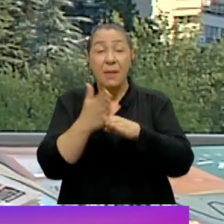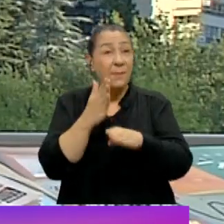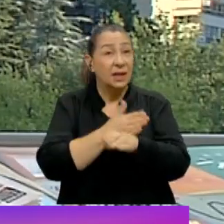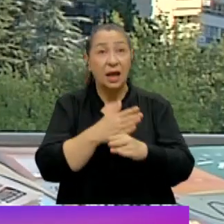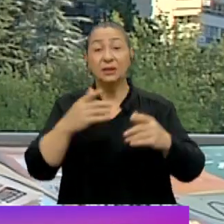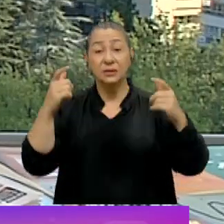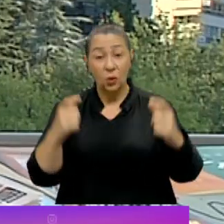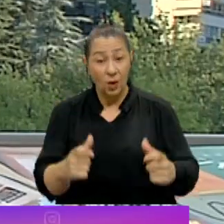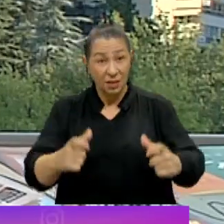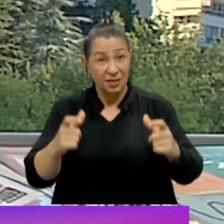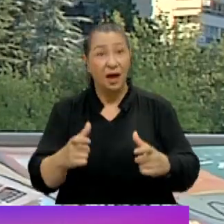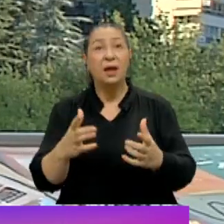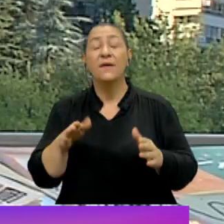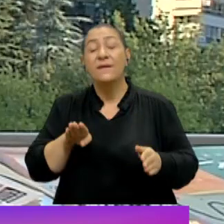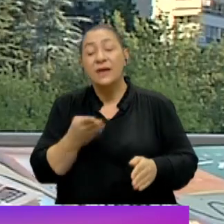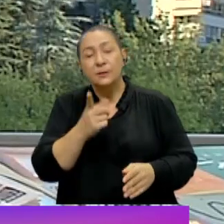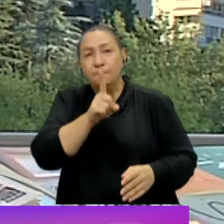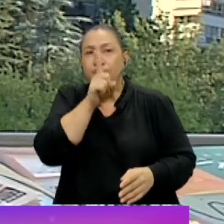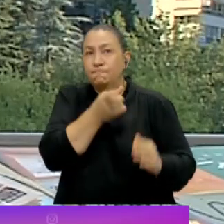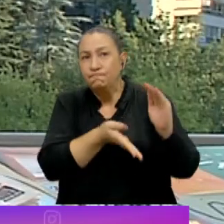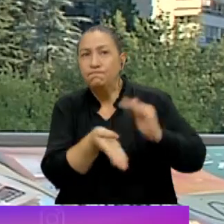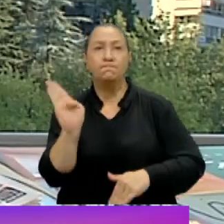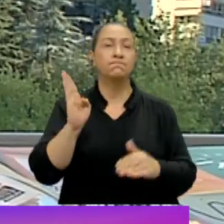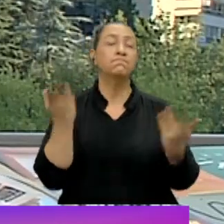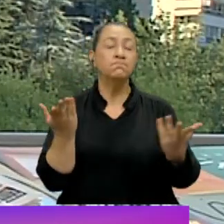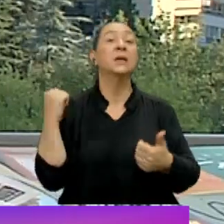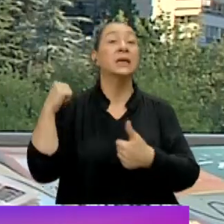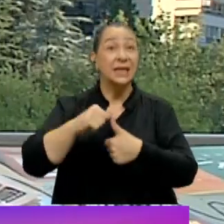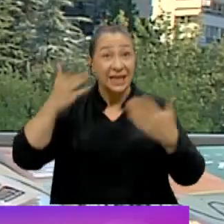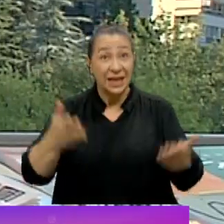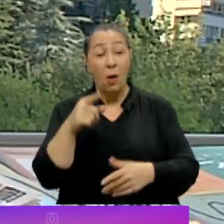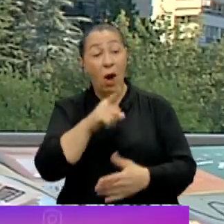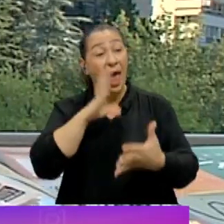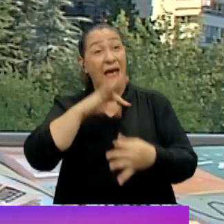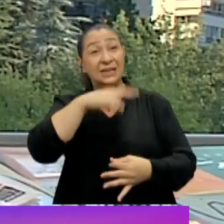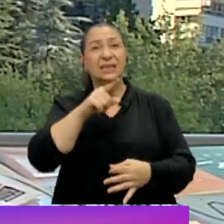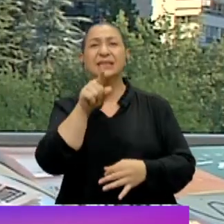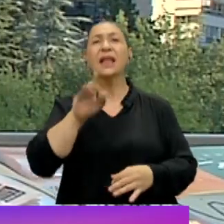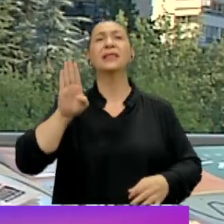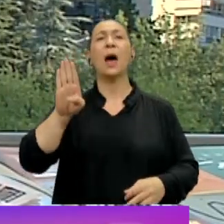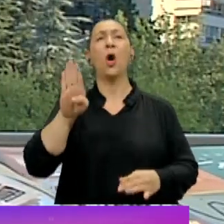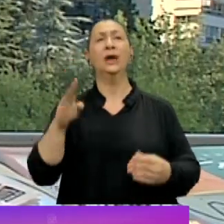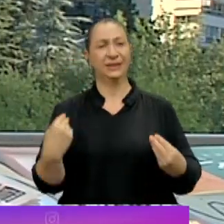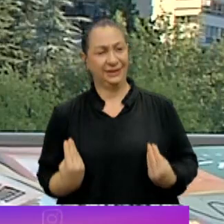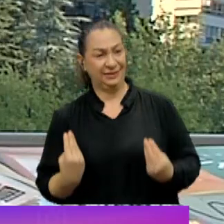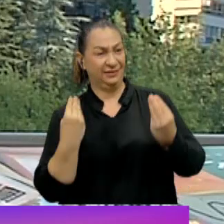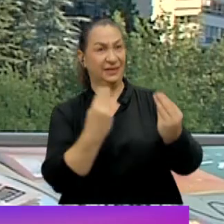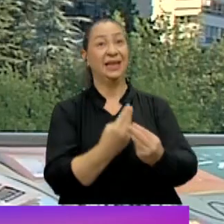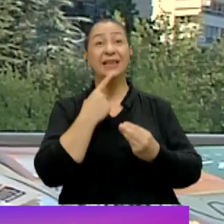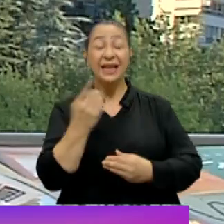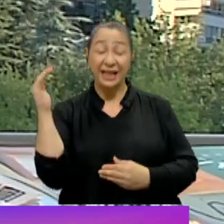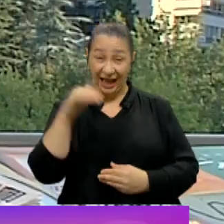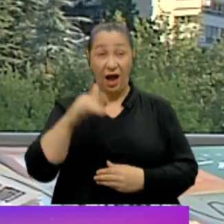yurtlarından, vatanlarından vazgeçmek durumunda bırakılıyor. Ve yine o insanlara size demokrasiyi getirdik diyerek